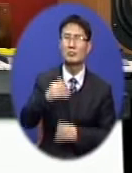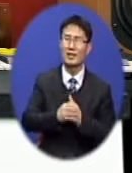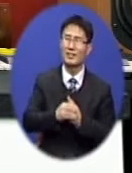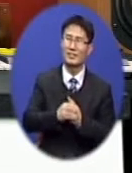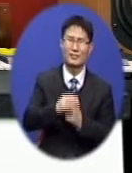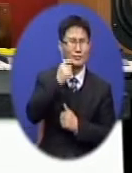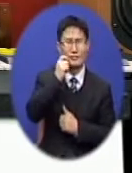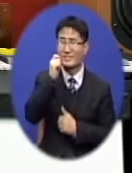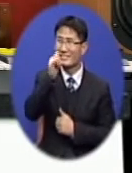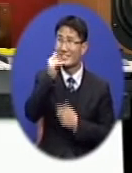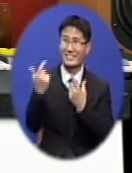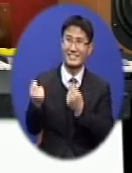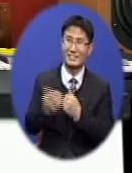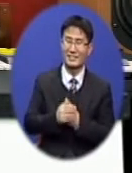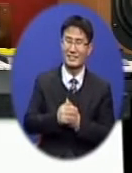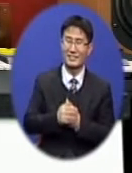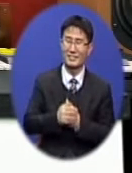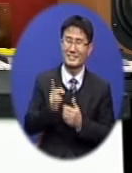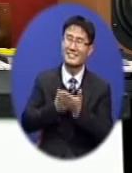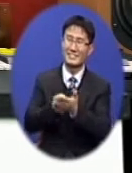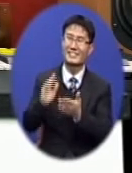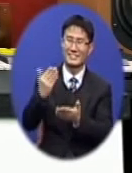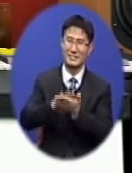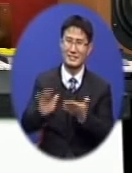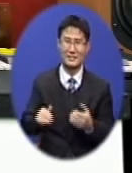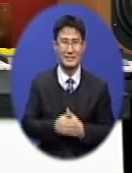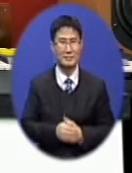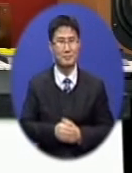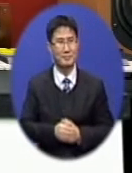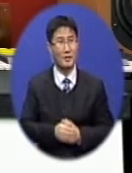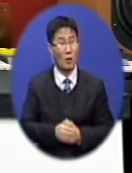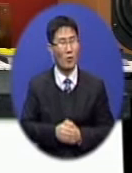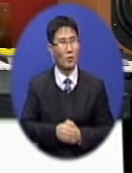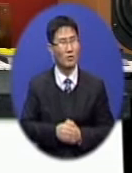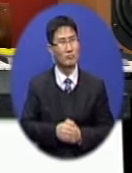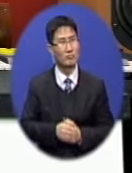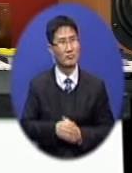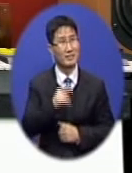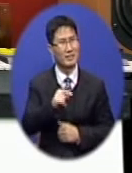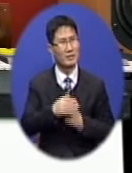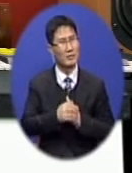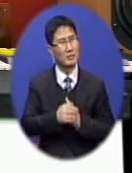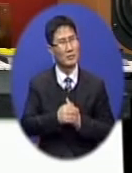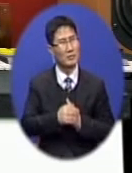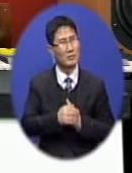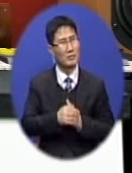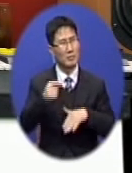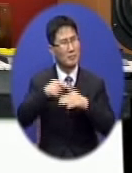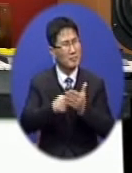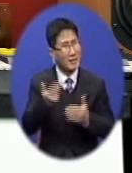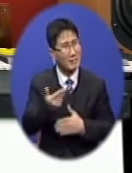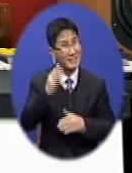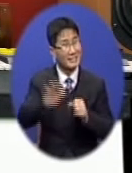노래 같아서 네. 불러봅니다 한번. 네. 예. 어떤 이런 가슴 아픈 사랑을 해보신 적